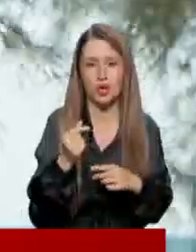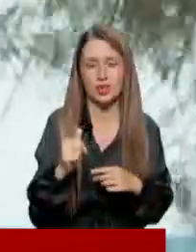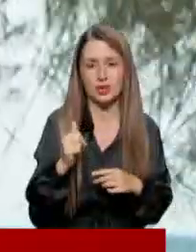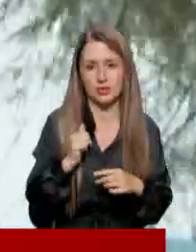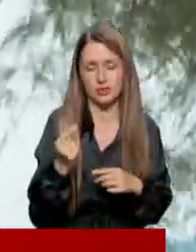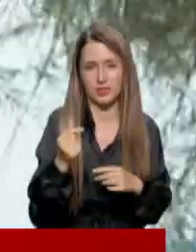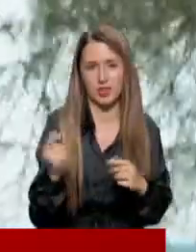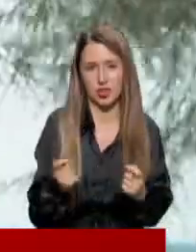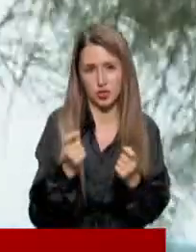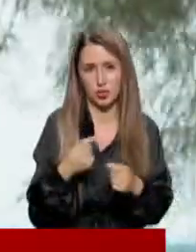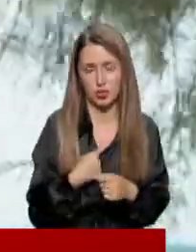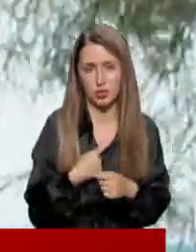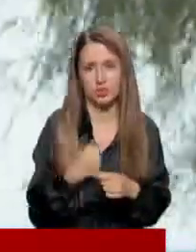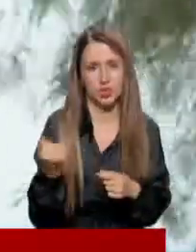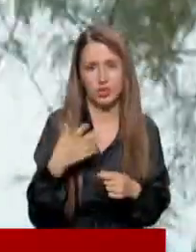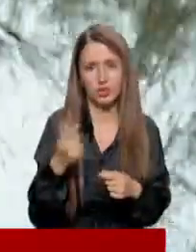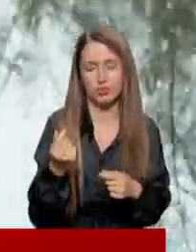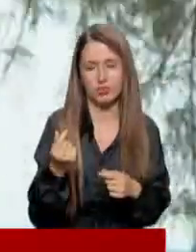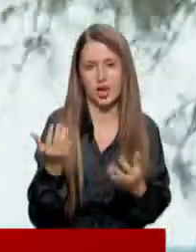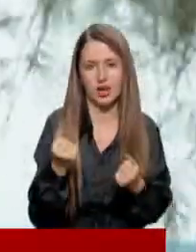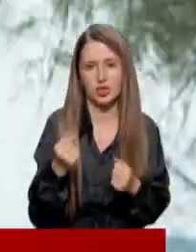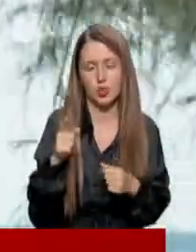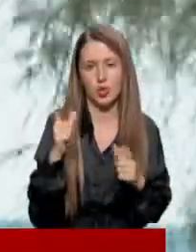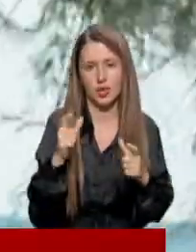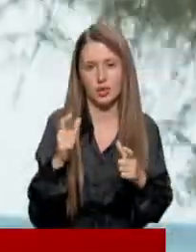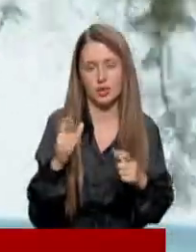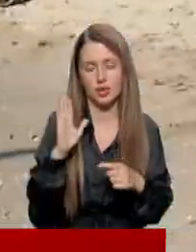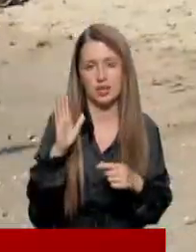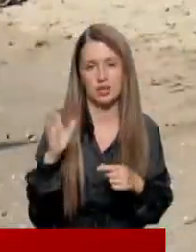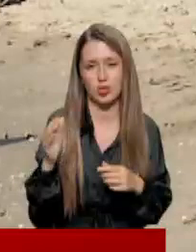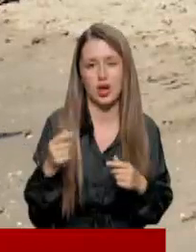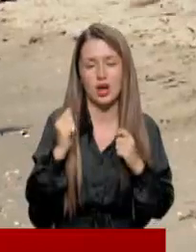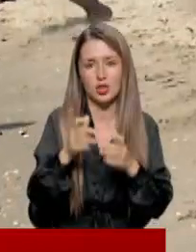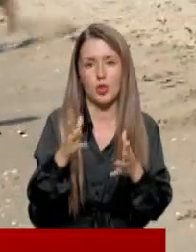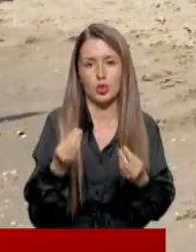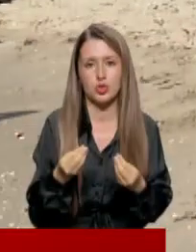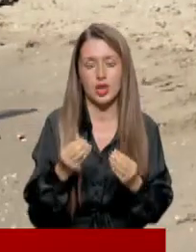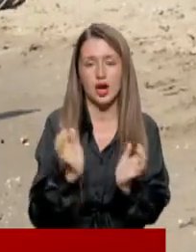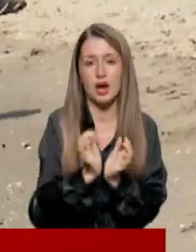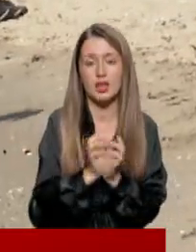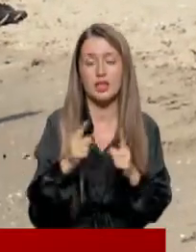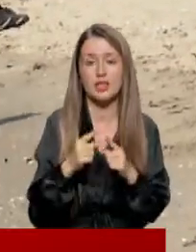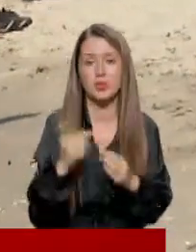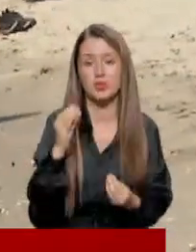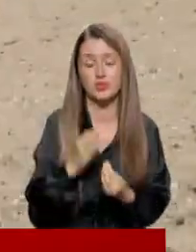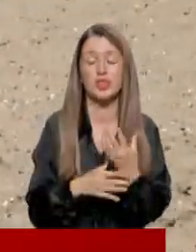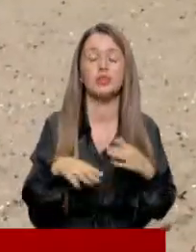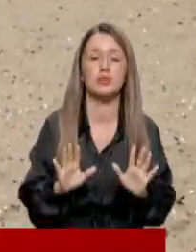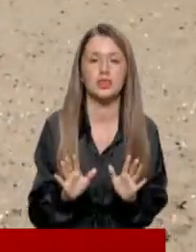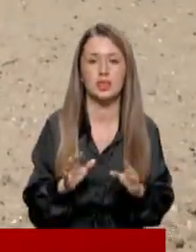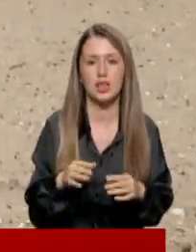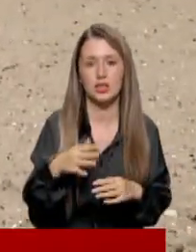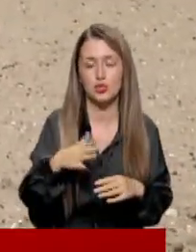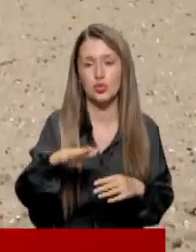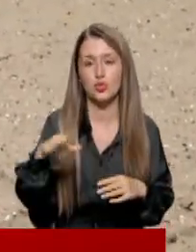ücretle çalışan bir insanım mesela. Kaç para alacağım ki ben oraya gideyim, orada harcamam olacak. Aileler hesabın içinden çıkamazken çocuklar